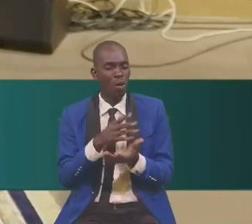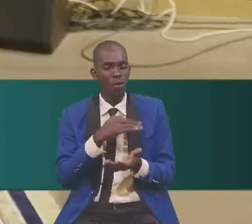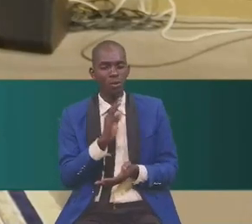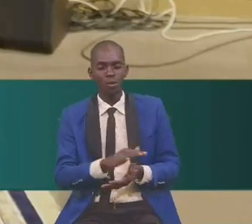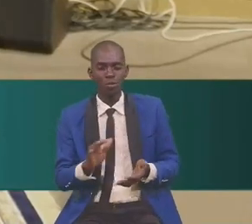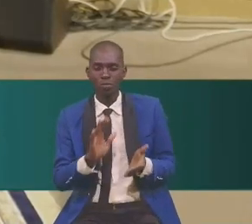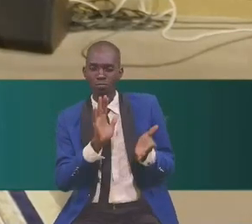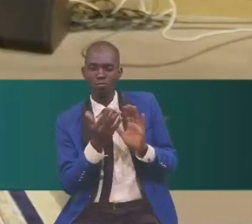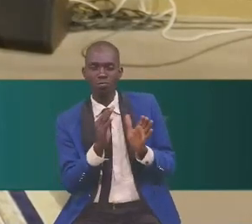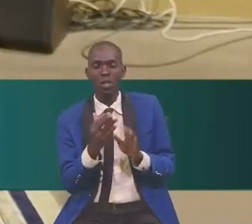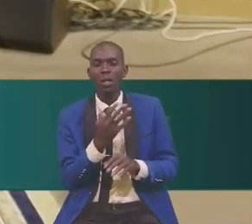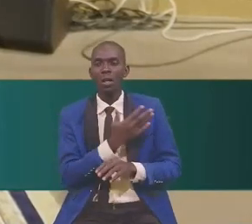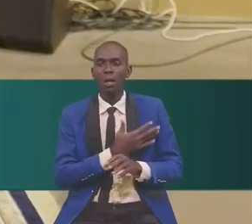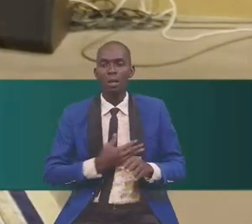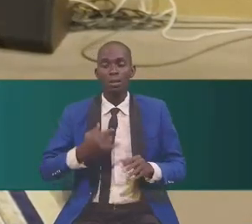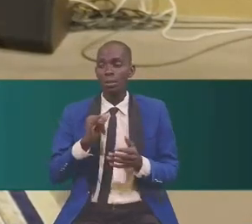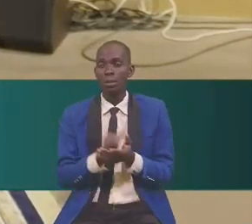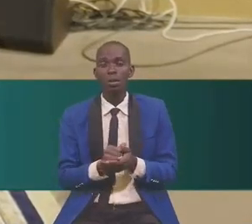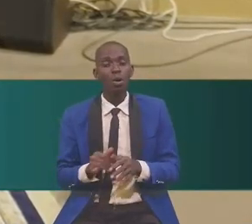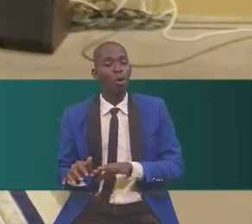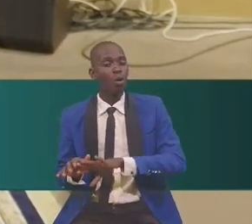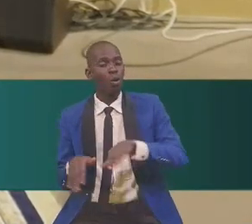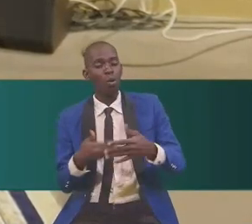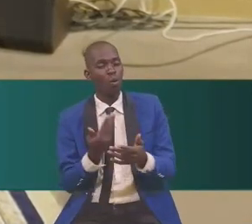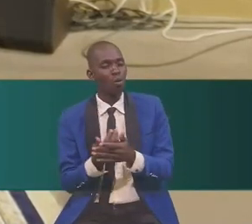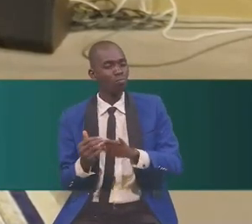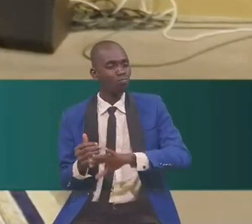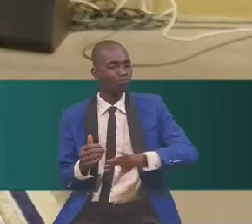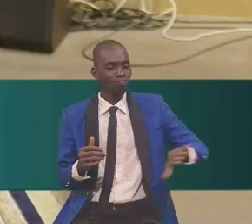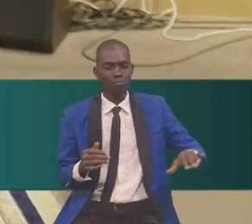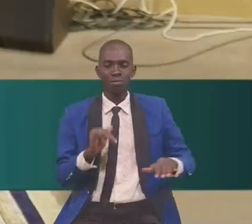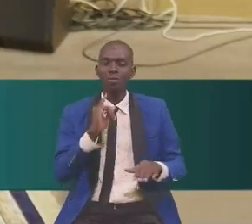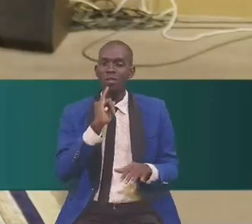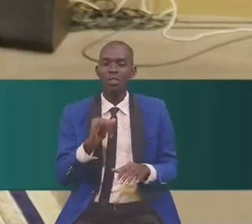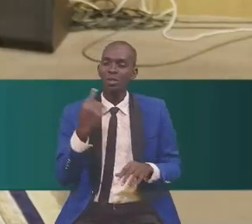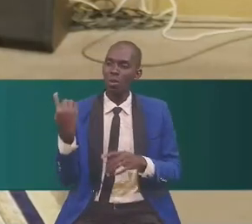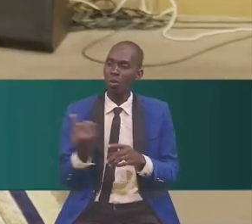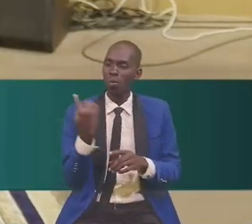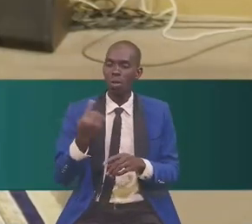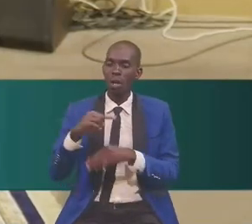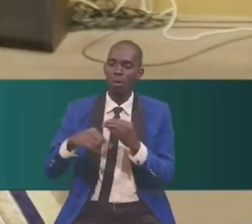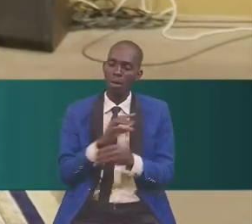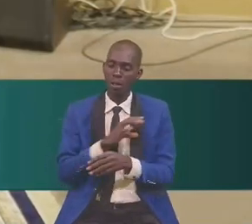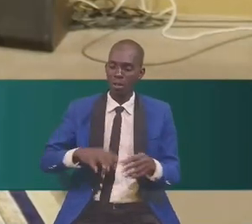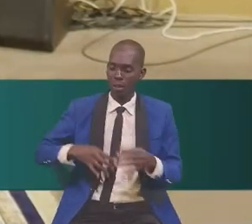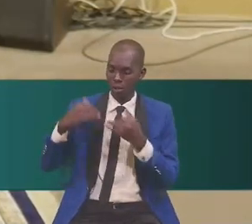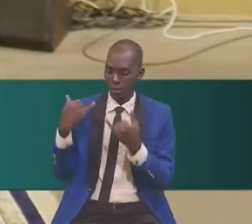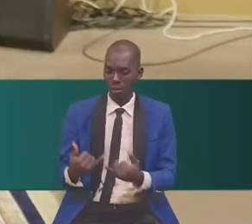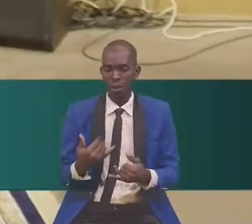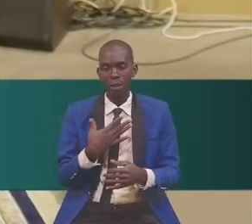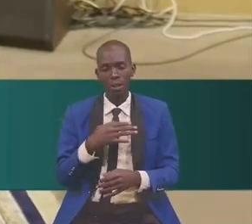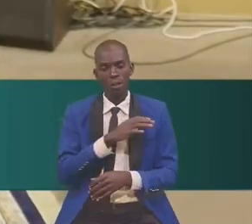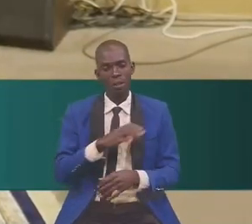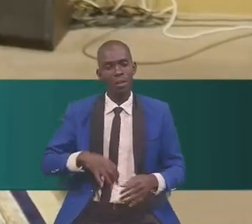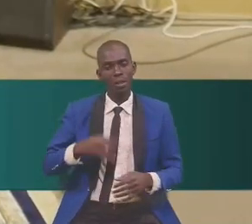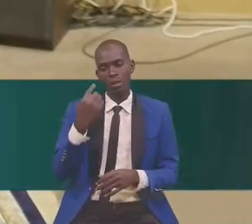ceci? Ils ont dit non. Tout cela est aboli. Christ et Christ seul est le sauveur. Et on dit, et vous avez rempli Jérusalem